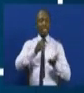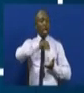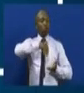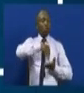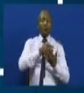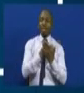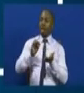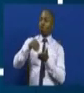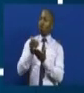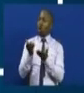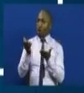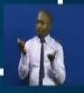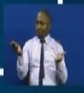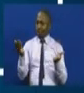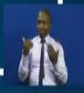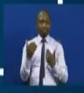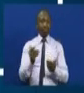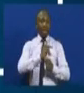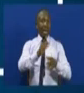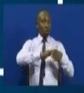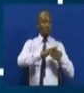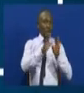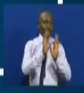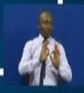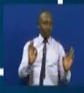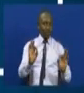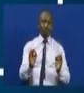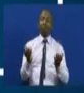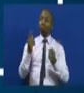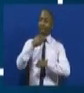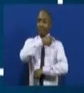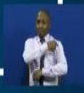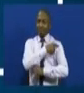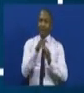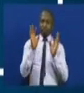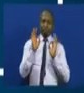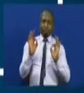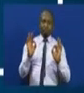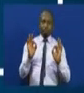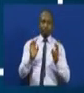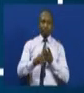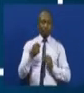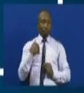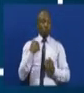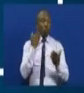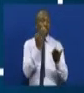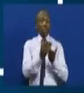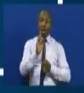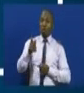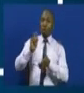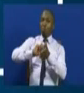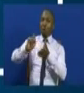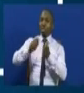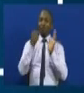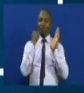hazina sumu ya aina yoyote ile. Kwa hivyo endapo zitatumika ipasavyo itakuwa ni tiba mujarabu sana. Na huu ni ushahidi kwamba mwandishi kwa mfano